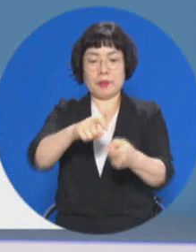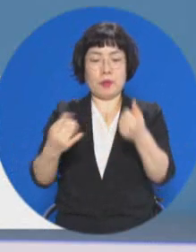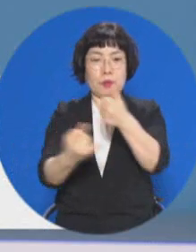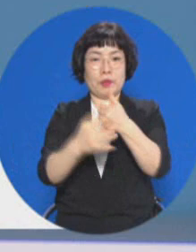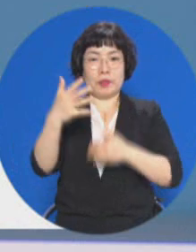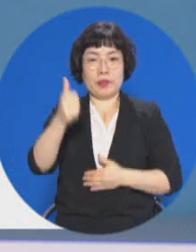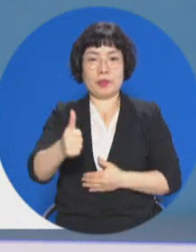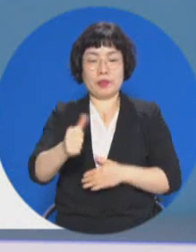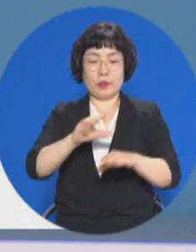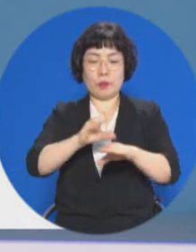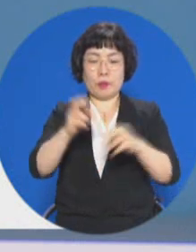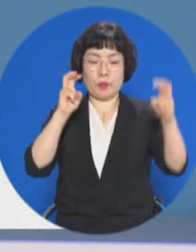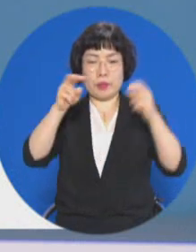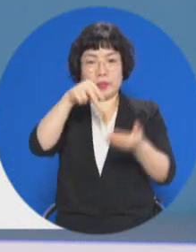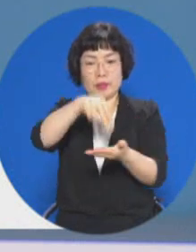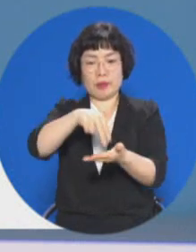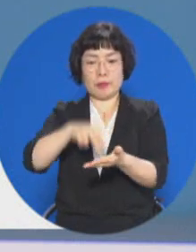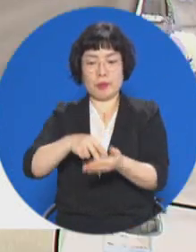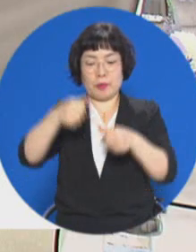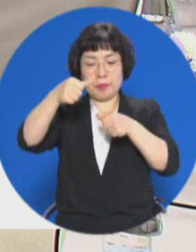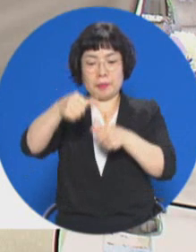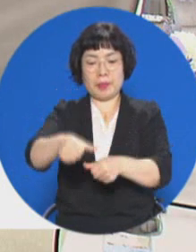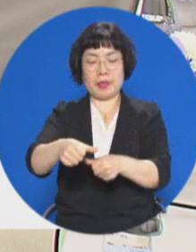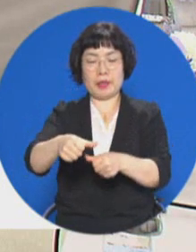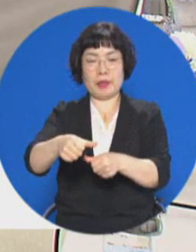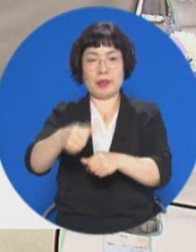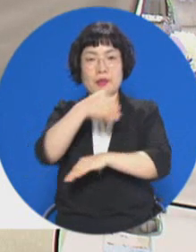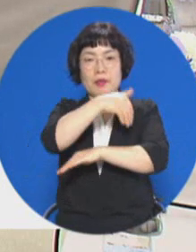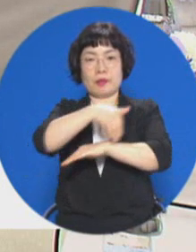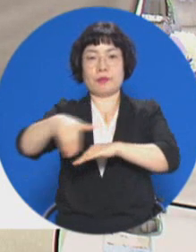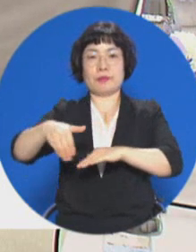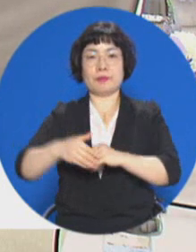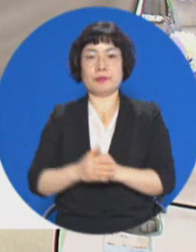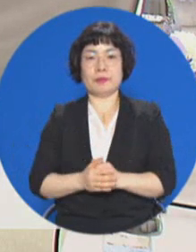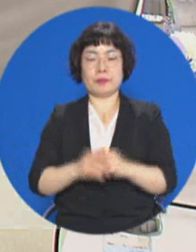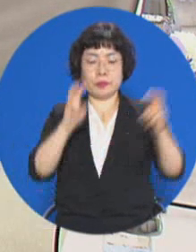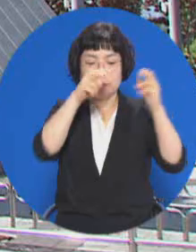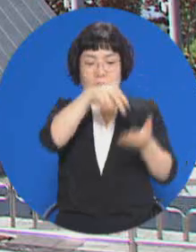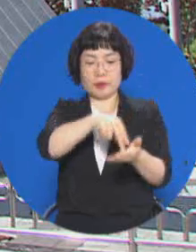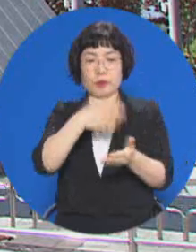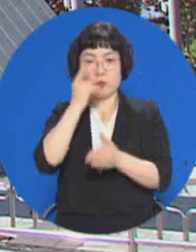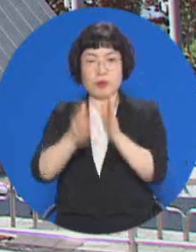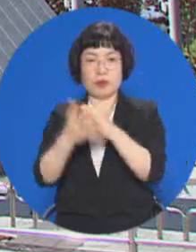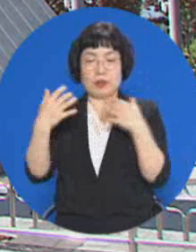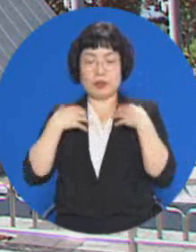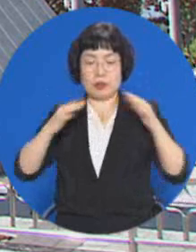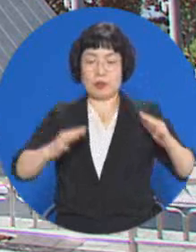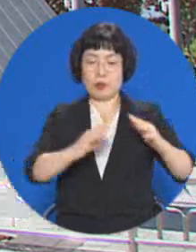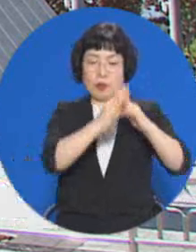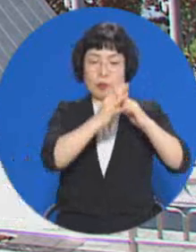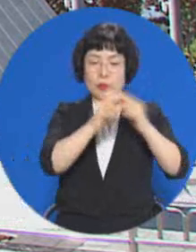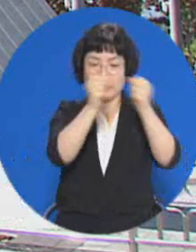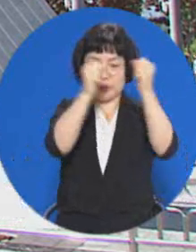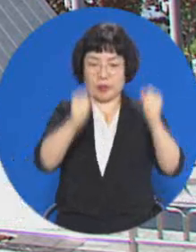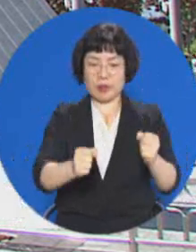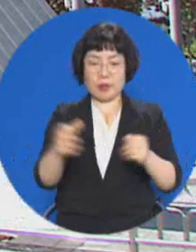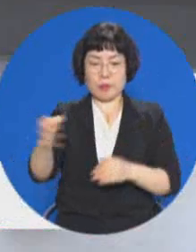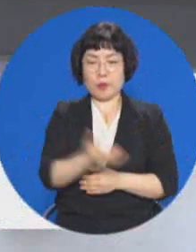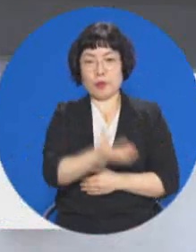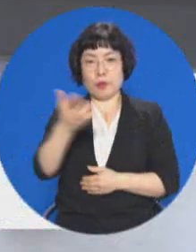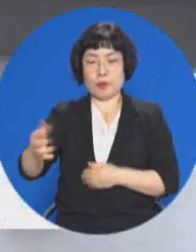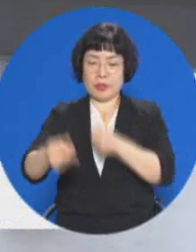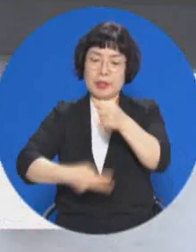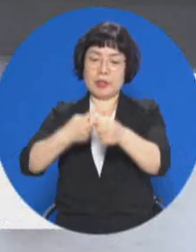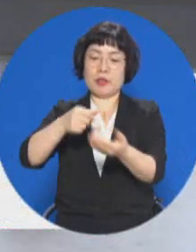순천 에코트랜스 대표가 인수 확인서에 서명하기로 했습니다. 운영사는 순천시의 건물 등 시스템을 무상 이전하고